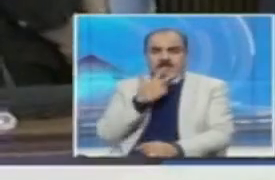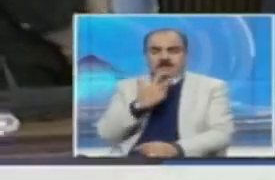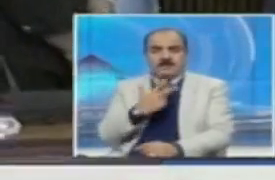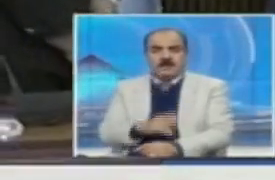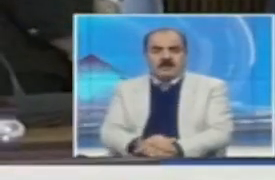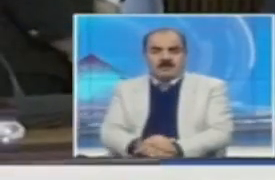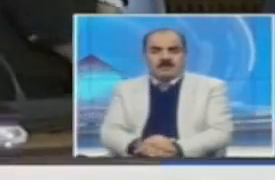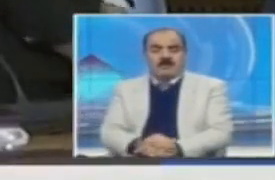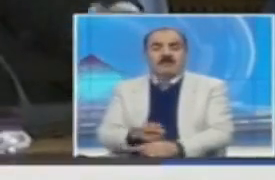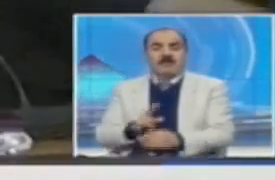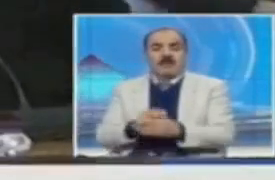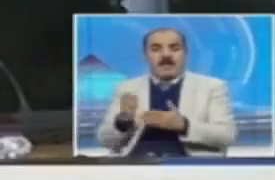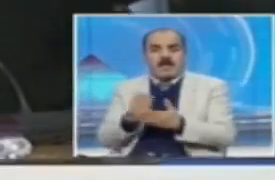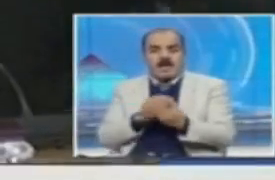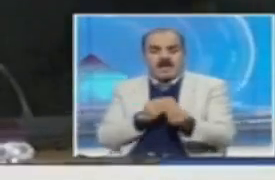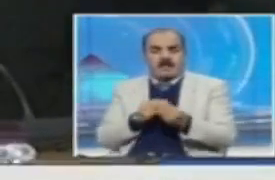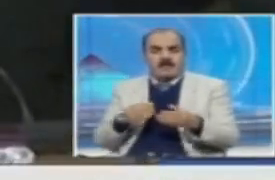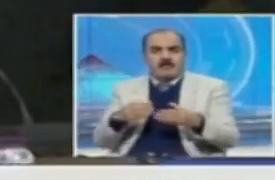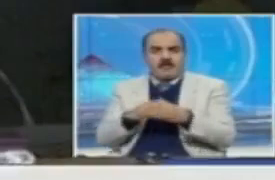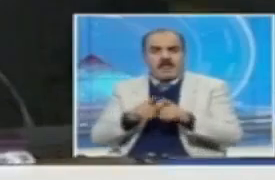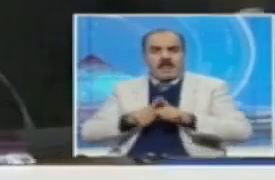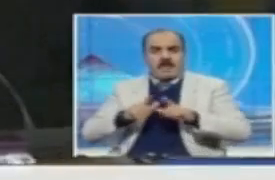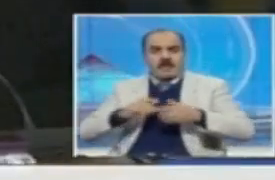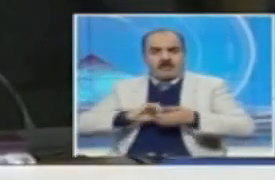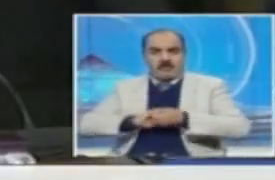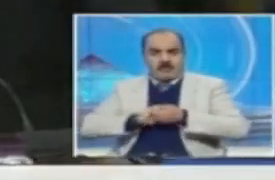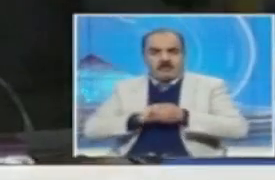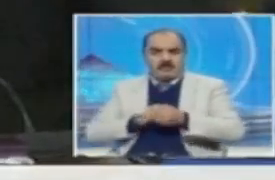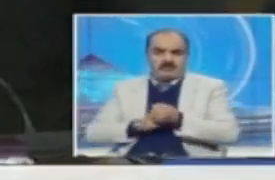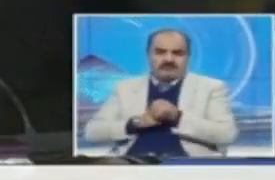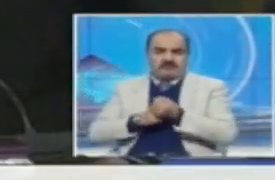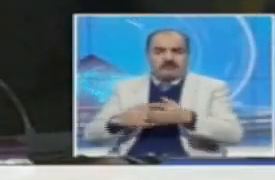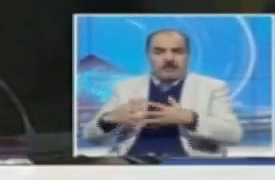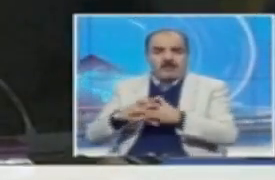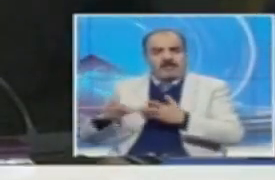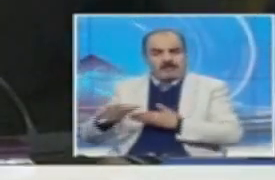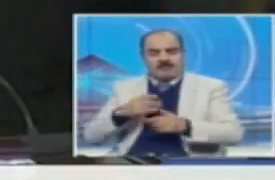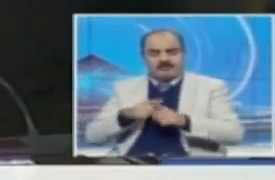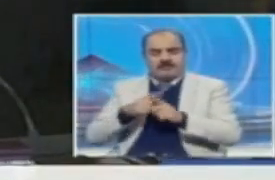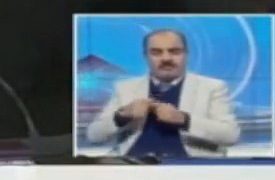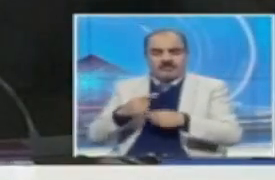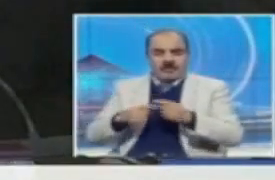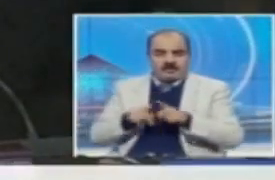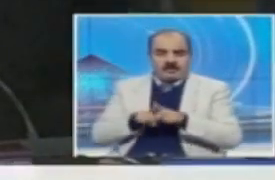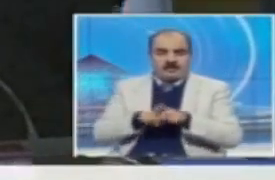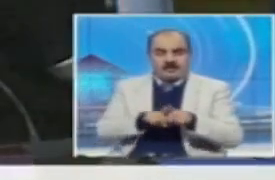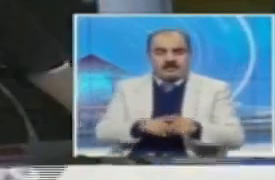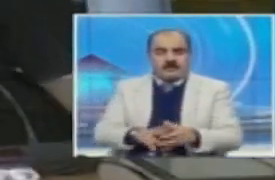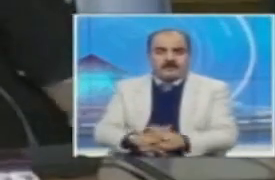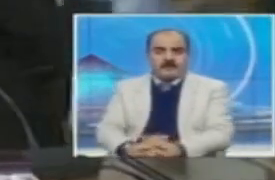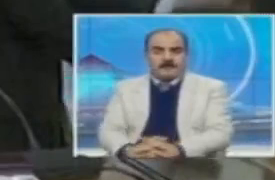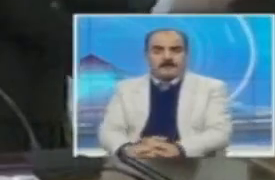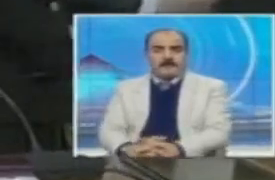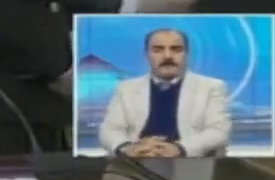ونظيرتها الصومالية لمدة 3 سنوات. كما سيتم تشكيل لجنة مشتركة لدفع عملية التعاون بين